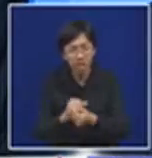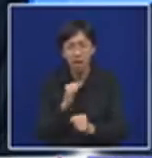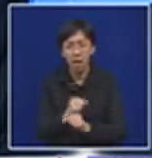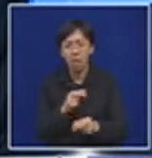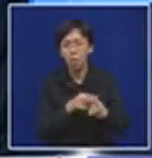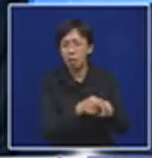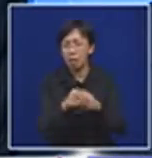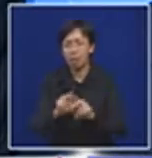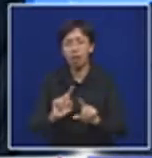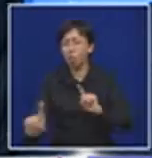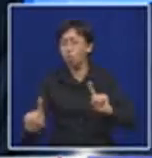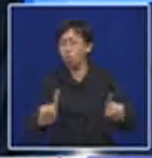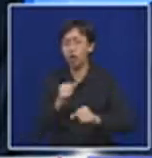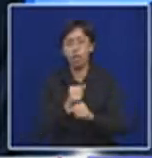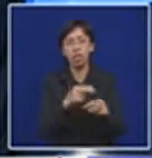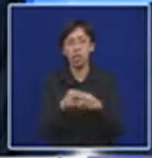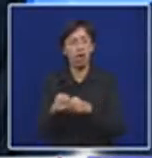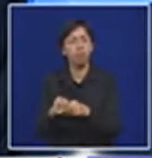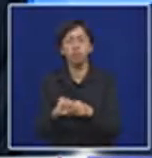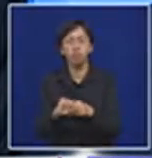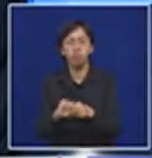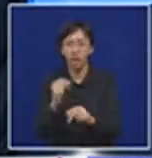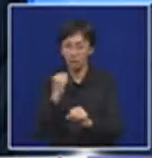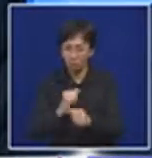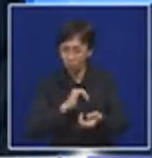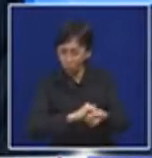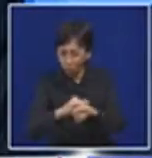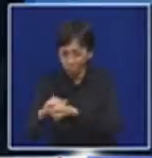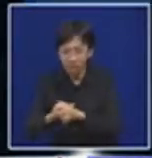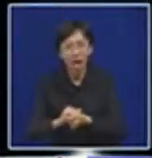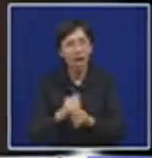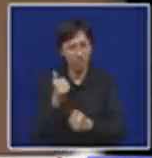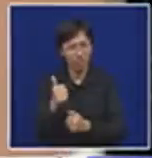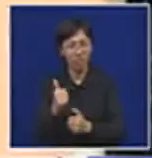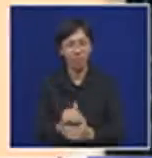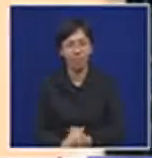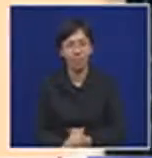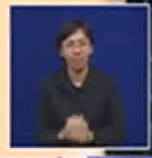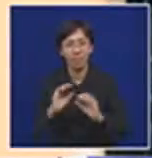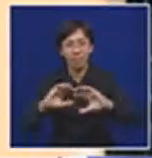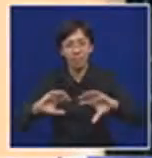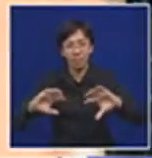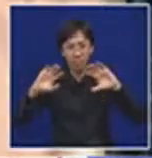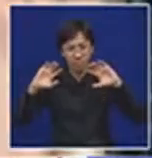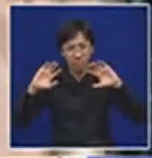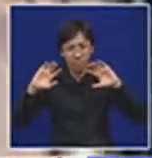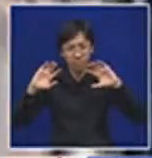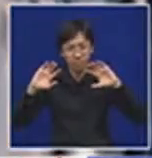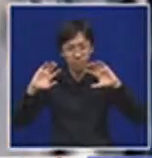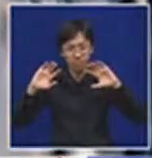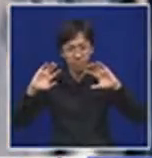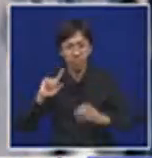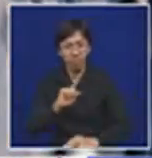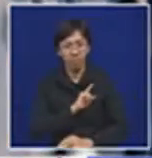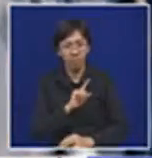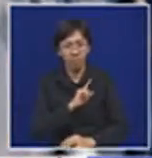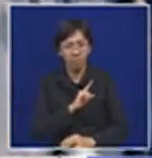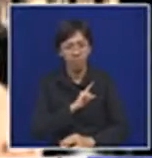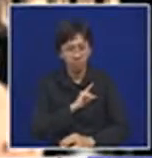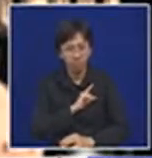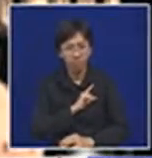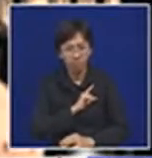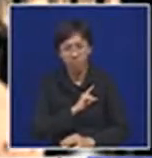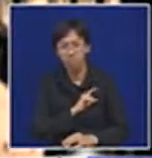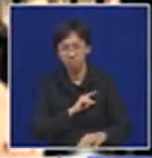นต่างทำแน่นอนนะฮะอีกอันนึงคือผมคิดว่าภาครัฐเนี่ย เข้ามามีบทบาทในเรื่องของการ